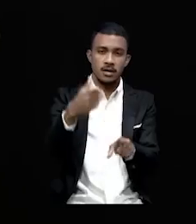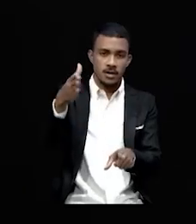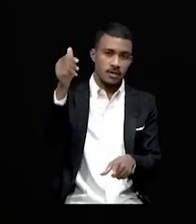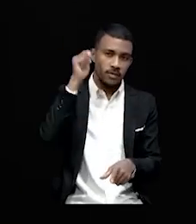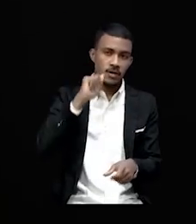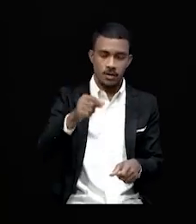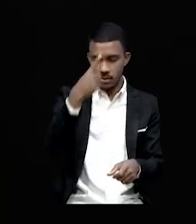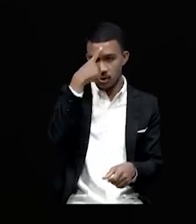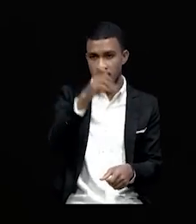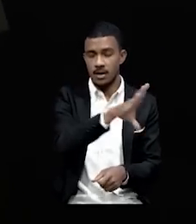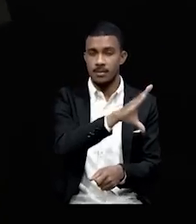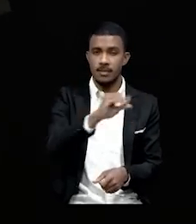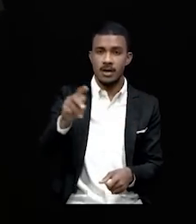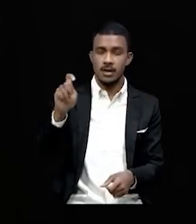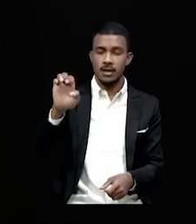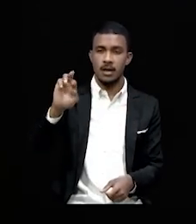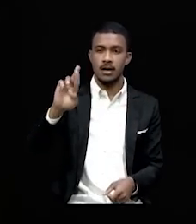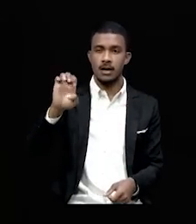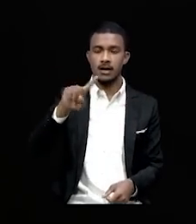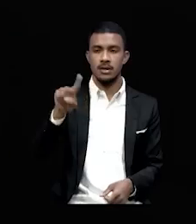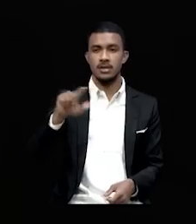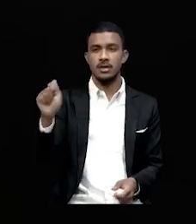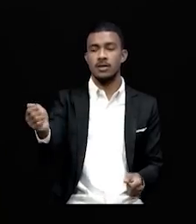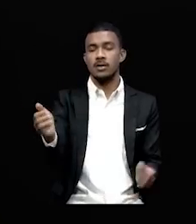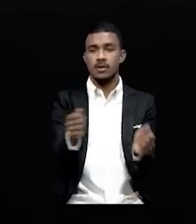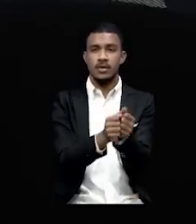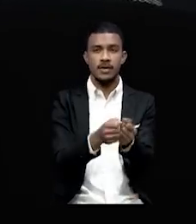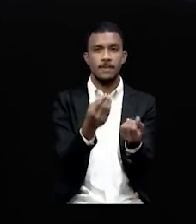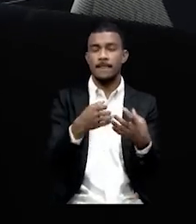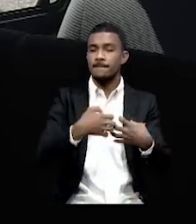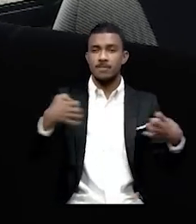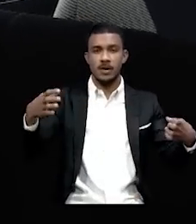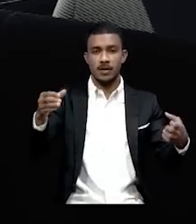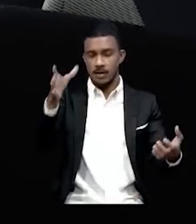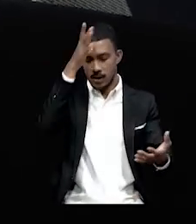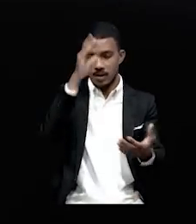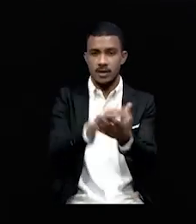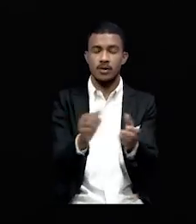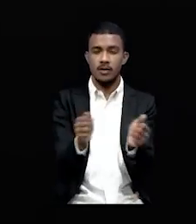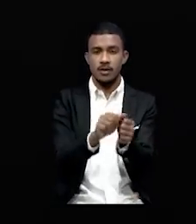laeng, abandona Teresa ho ni wang mane ida, ho di forma familia ho feto selo.